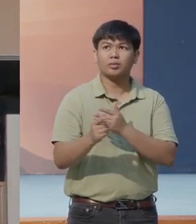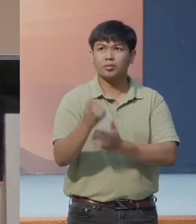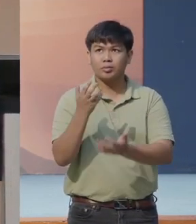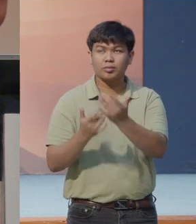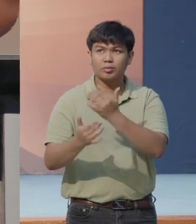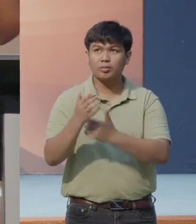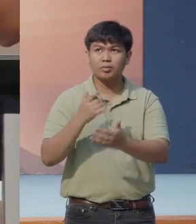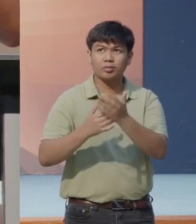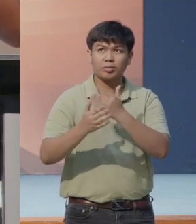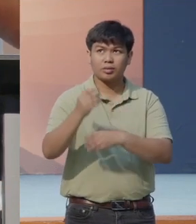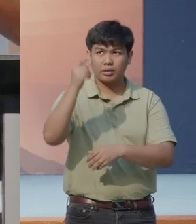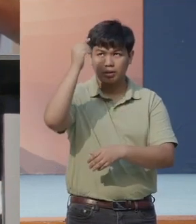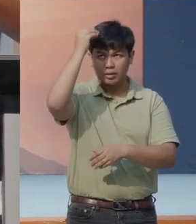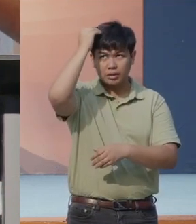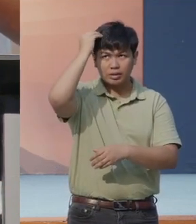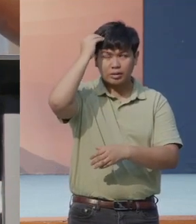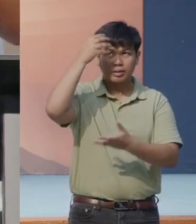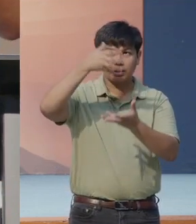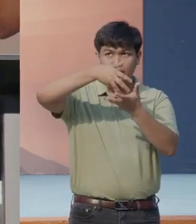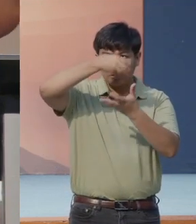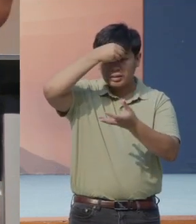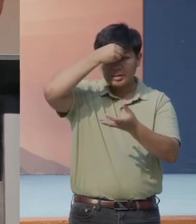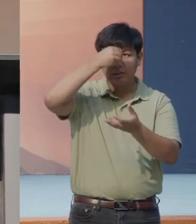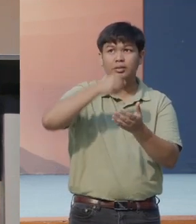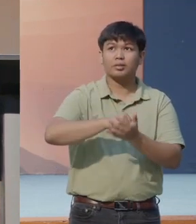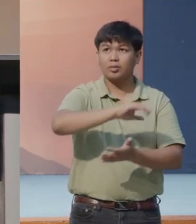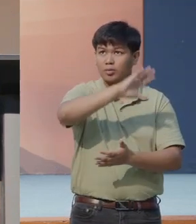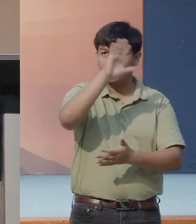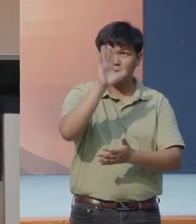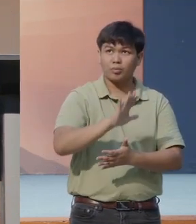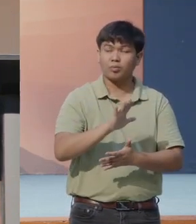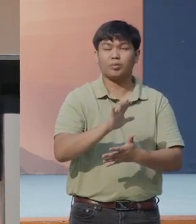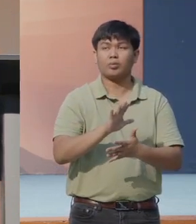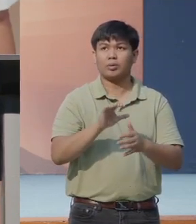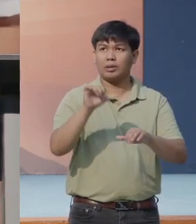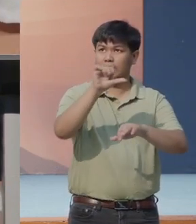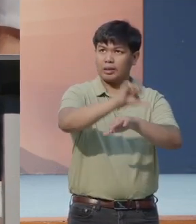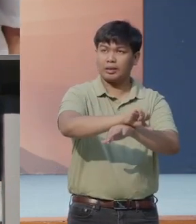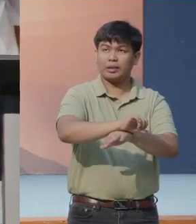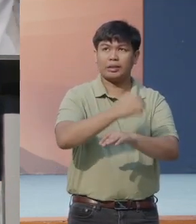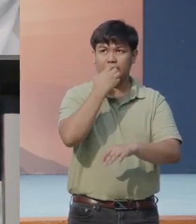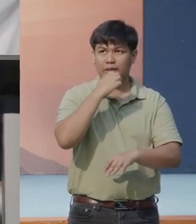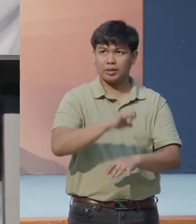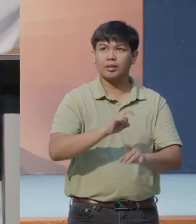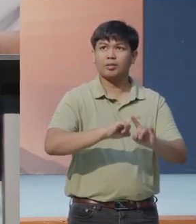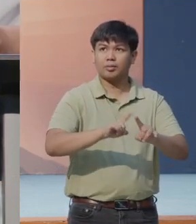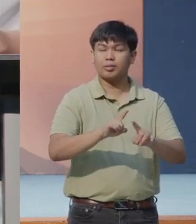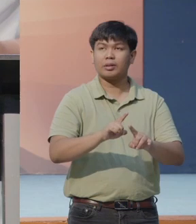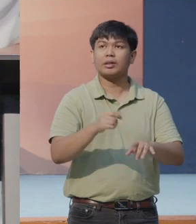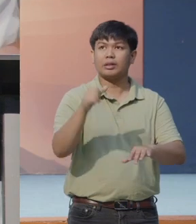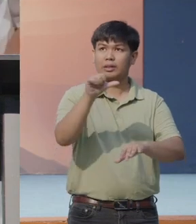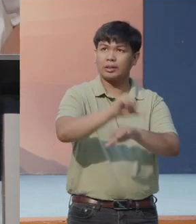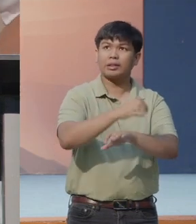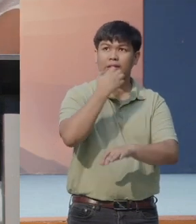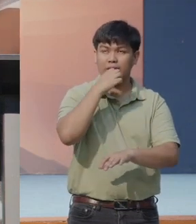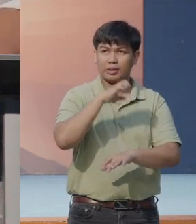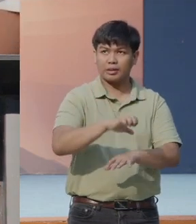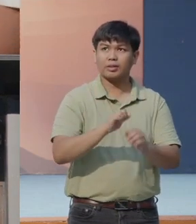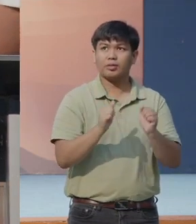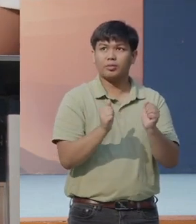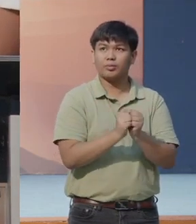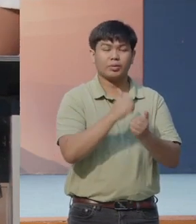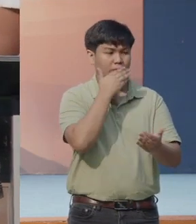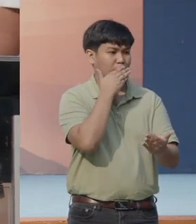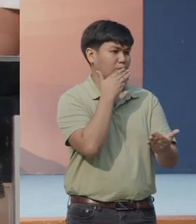burning coals on his head. Do not be overcome by evil, but overcome evil with